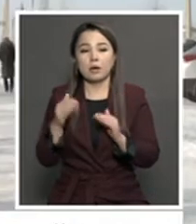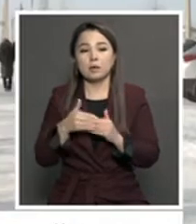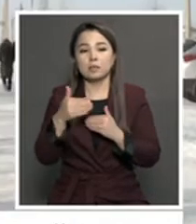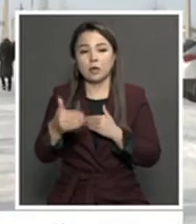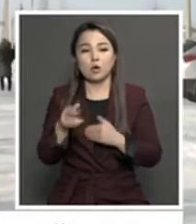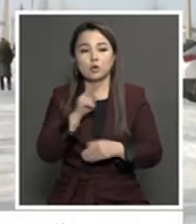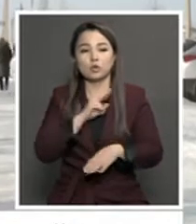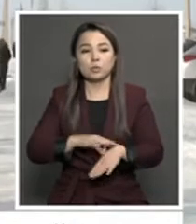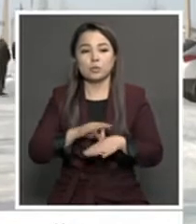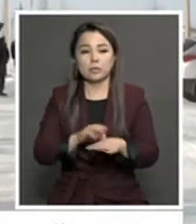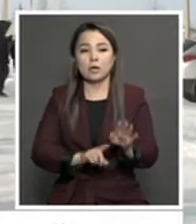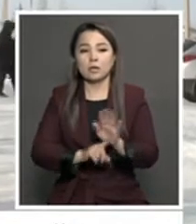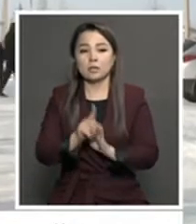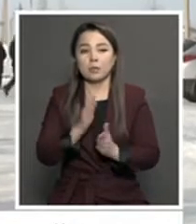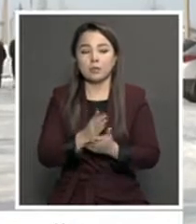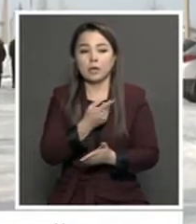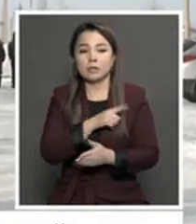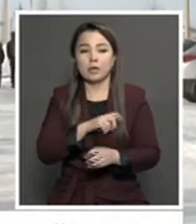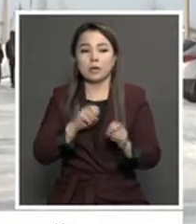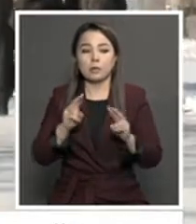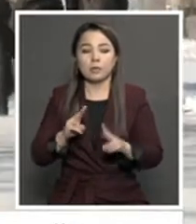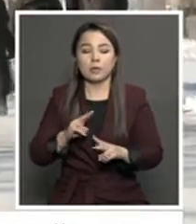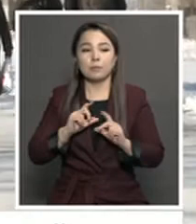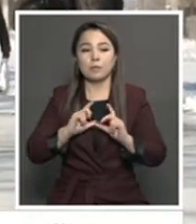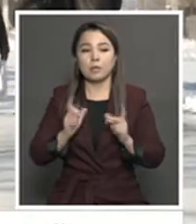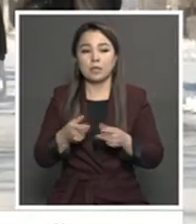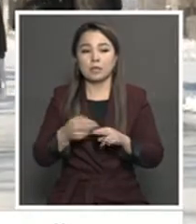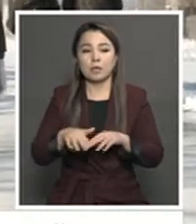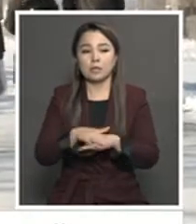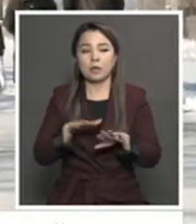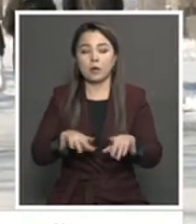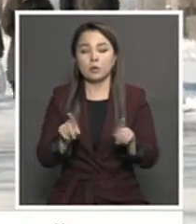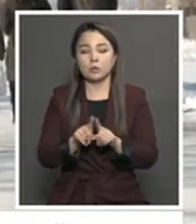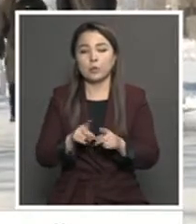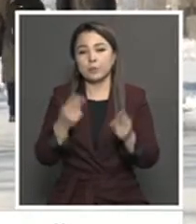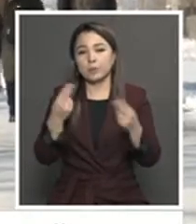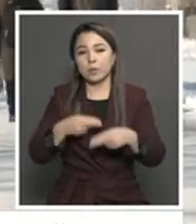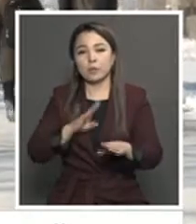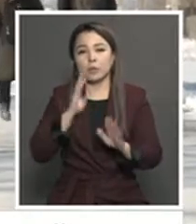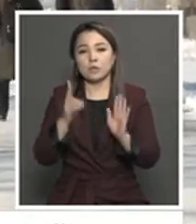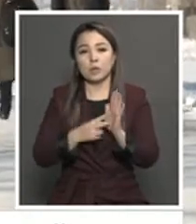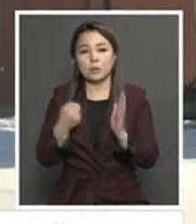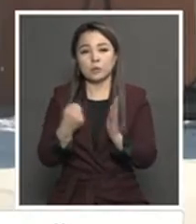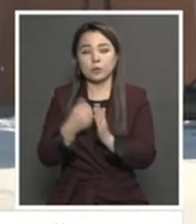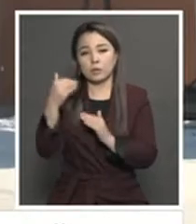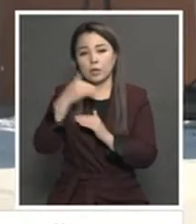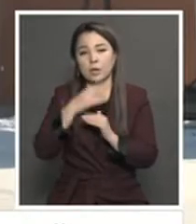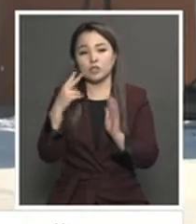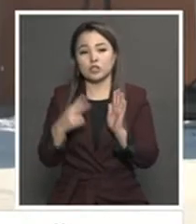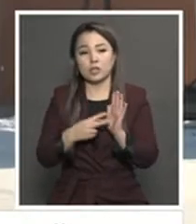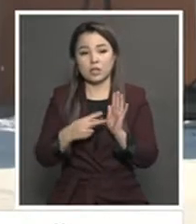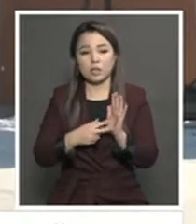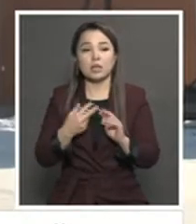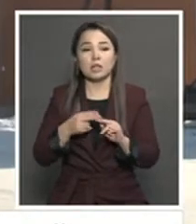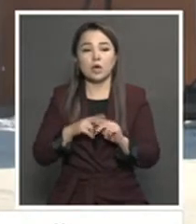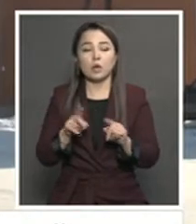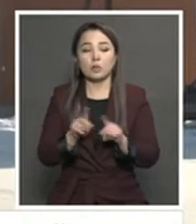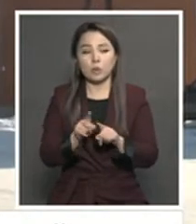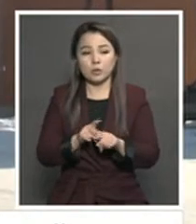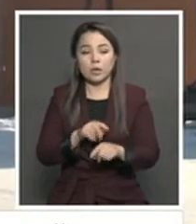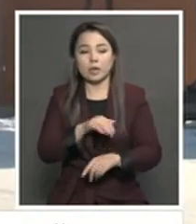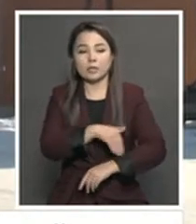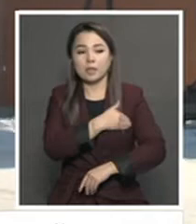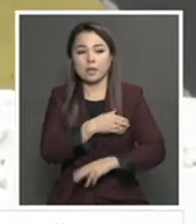жұмыс істеуге көшті. Санитарлық бекеттерден ауыл тұрғындары таңғы сағат 7-ден кешкі 8-ге дейін дене қызуын өлшетіп өте